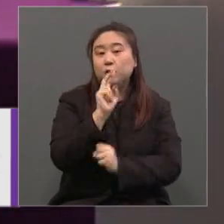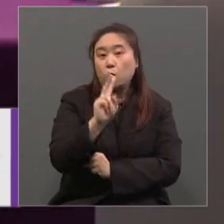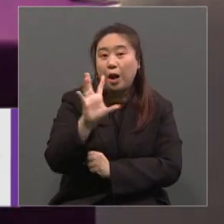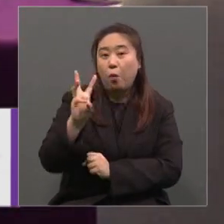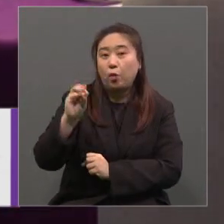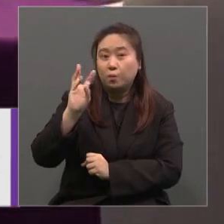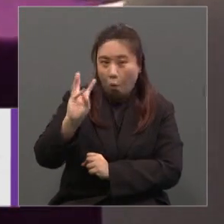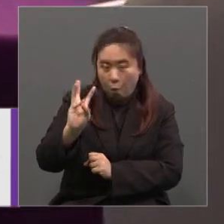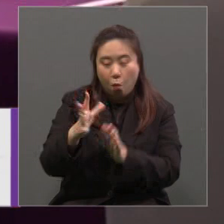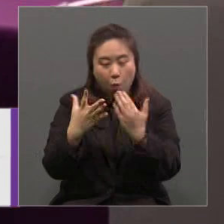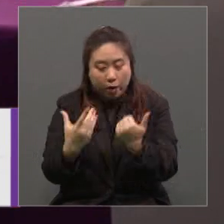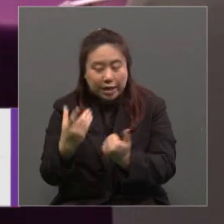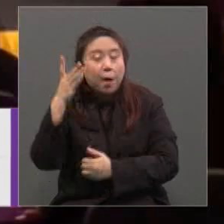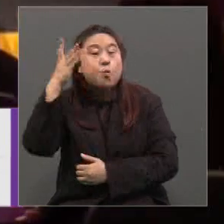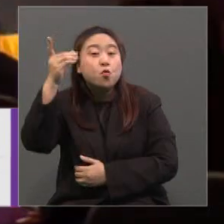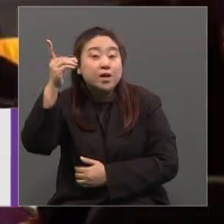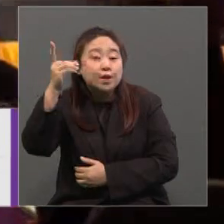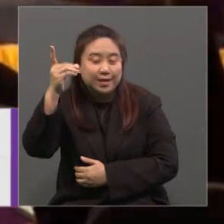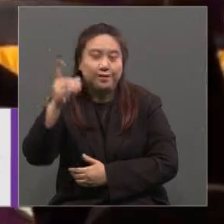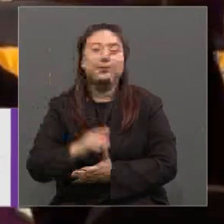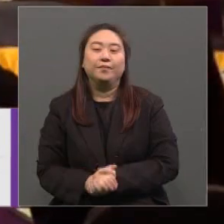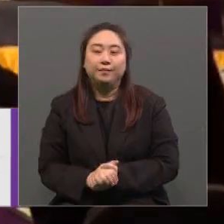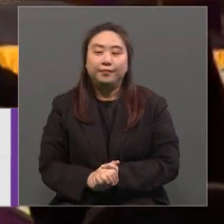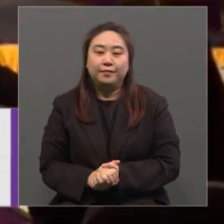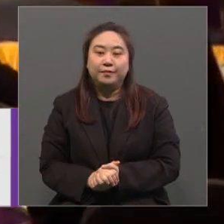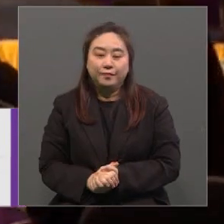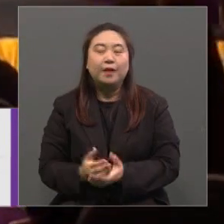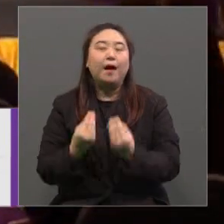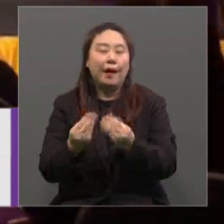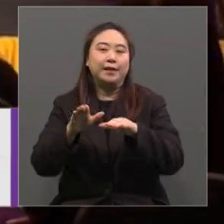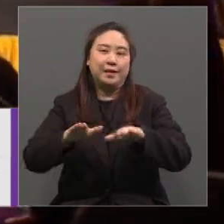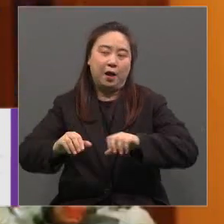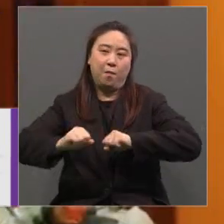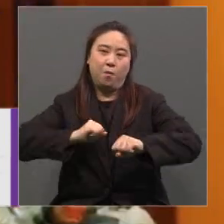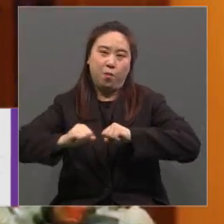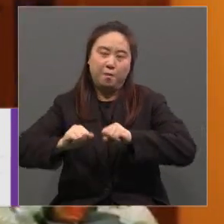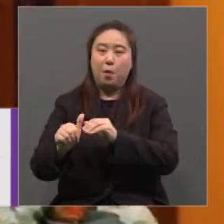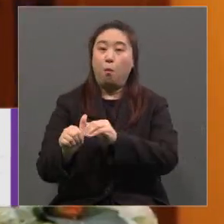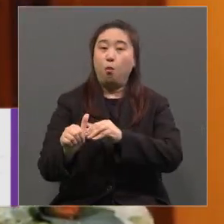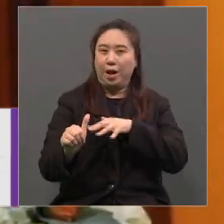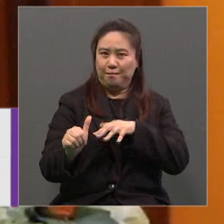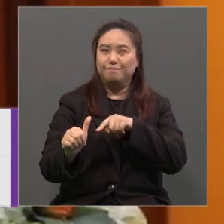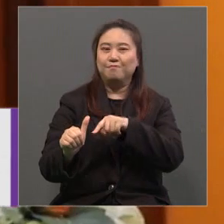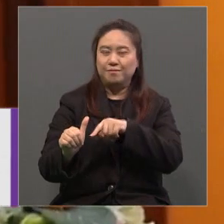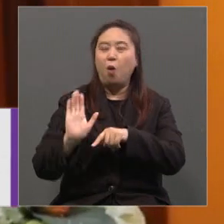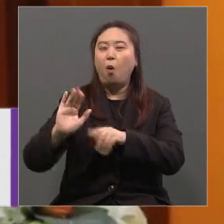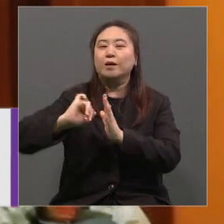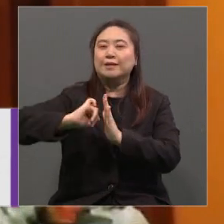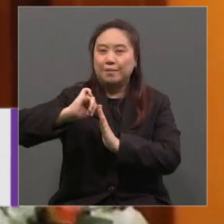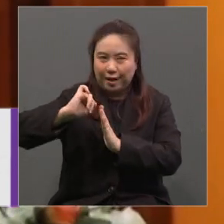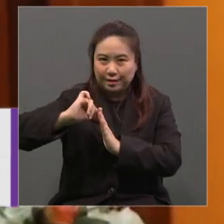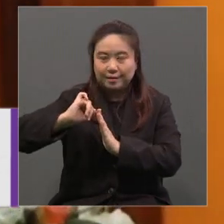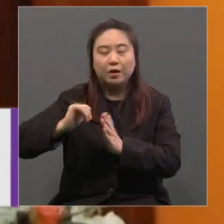วันนี้จนถึงวันพรุ่งนี้26มีนาคมค่ะเพื่อสร้างเยาวชนผู้นำของจังหวัดเชียงใหม่ที่สนับสนุนช่วยเหลือ